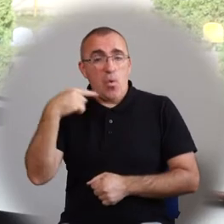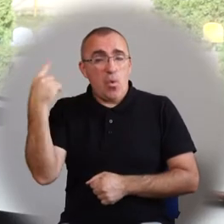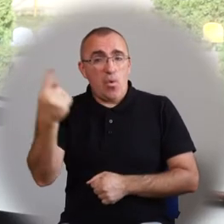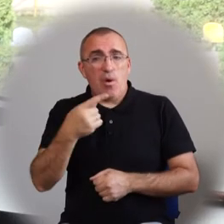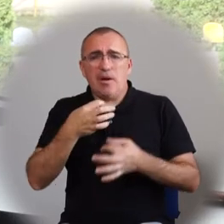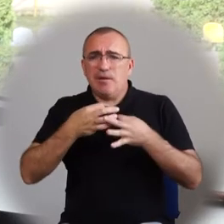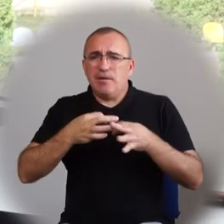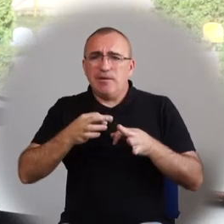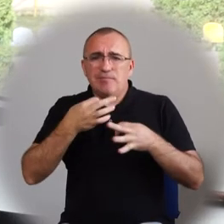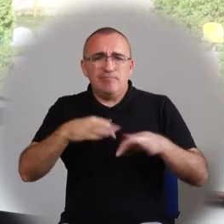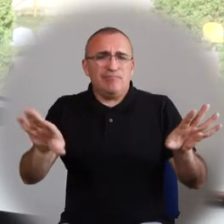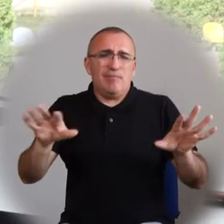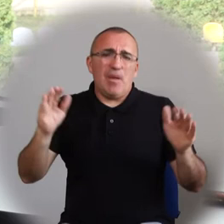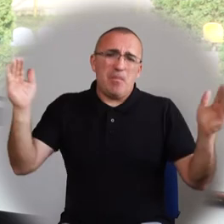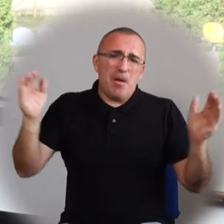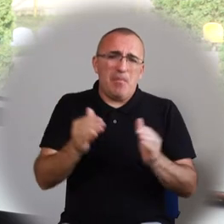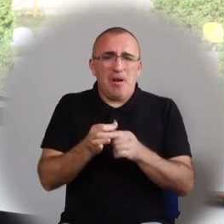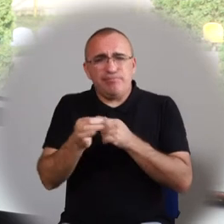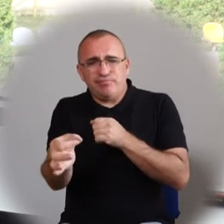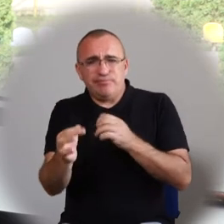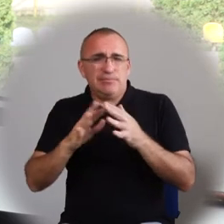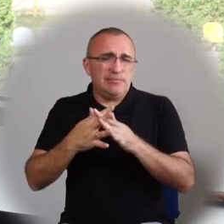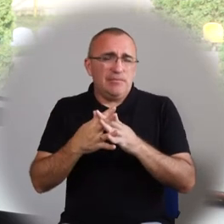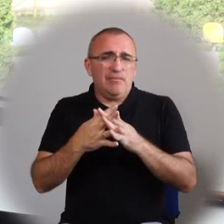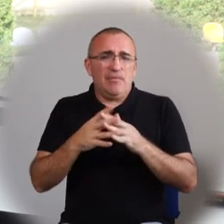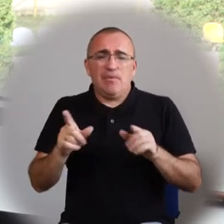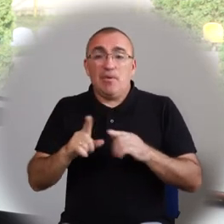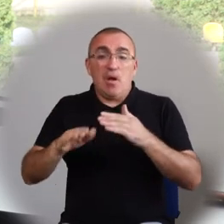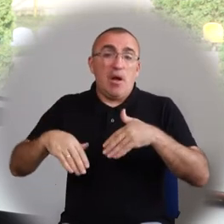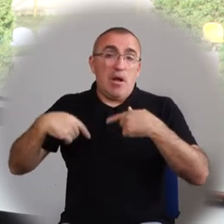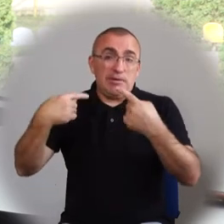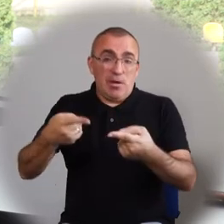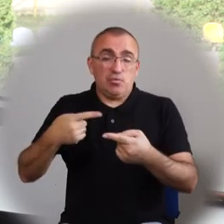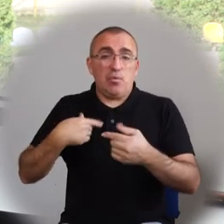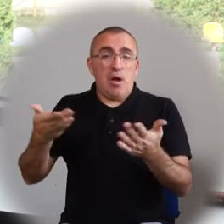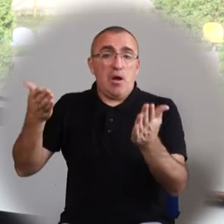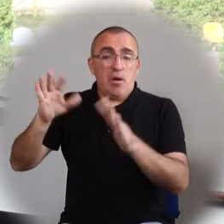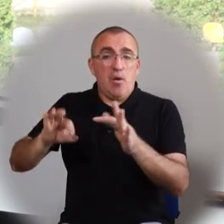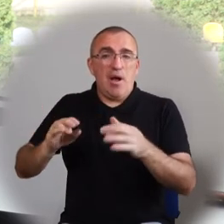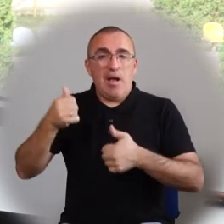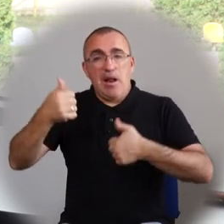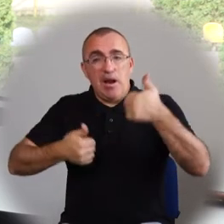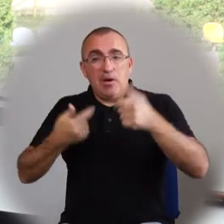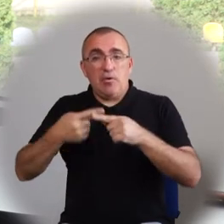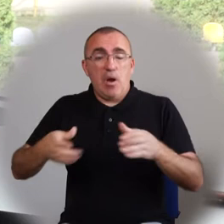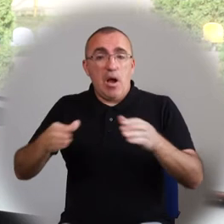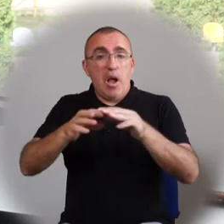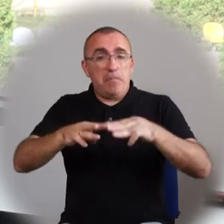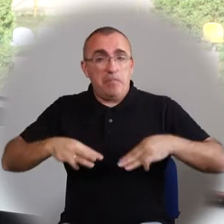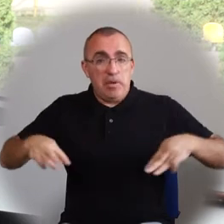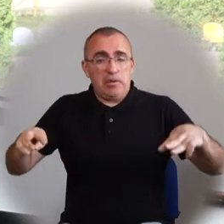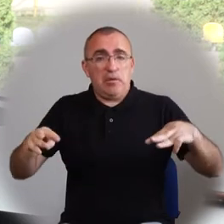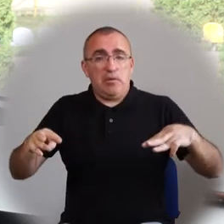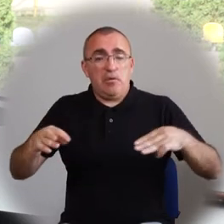для мешканців всієї області, незалежно від того, чи в великому місті, чи в маленькому селі. І нашим наступникам ми залишили, і це вже по рейтингу